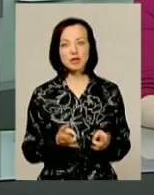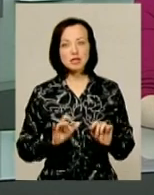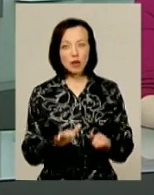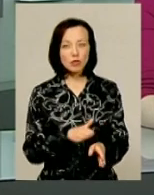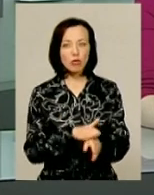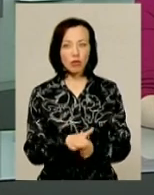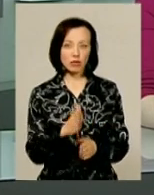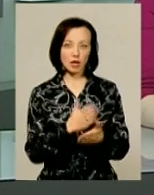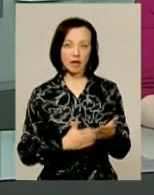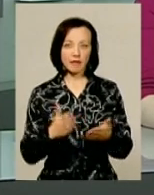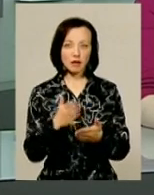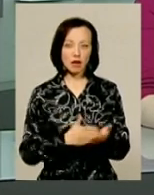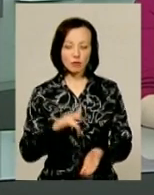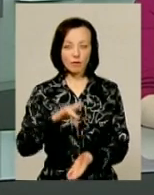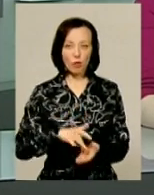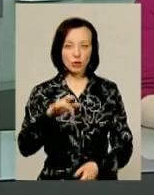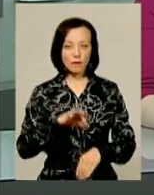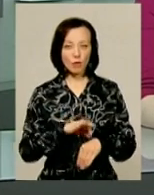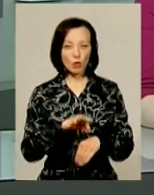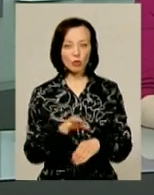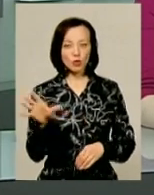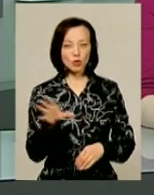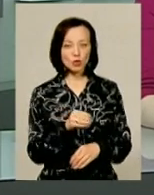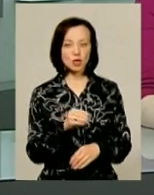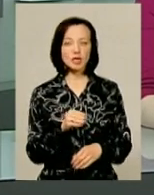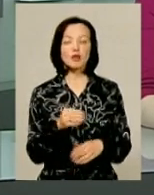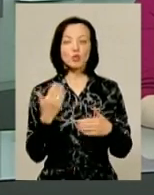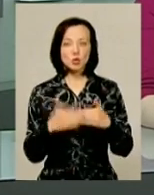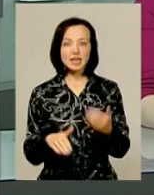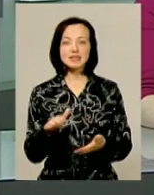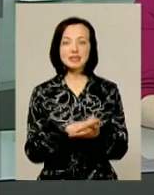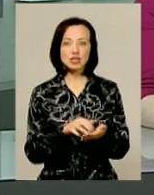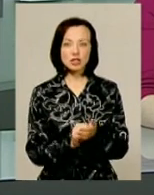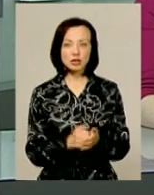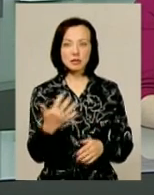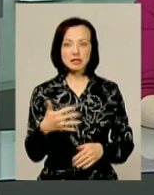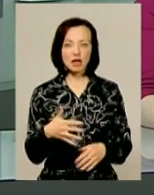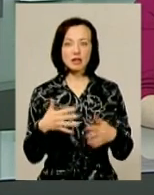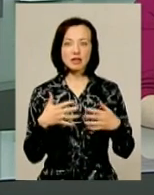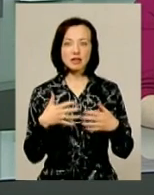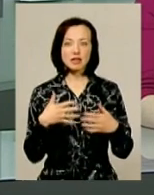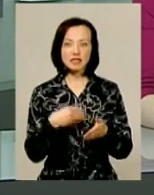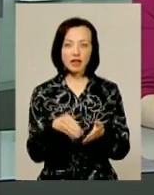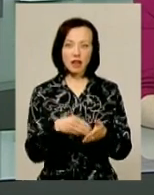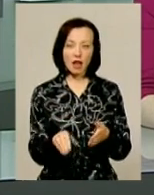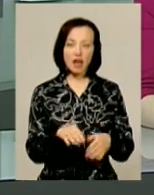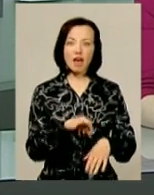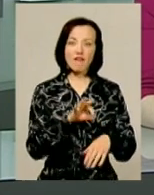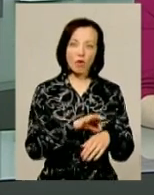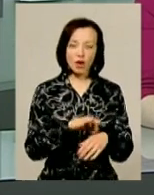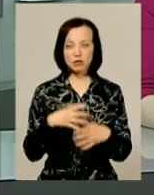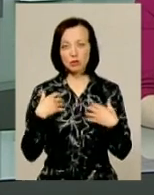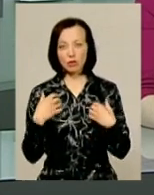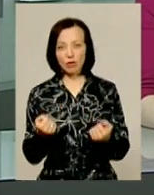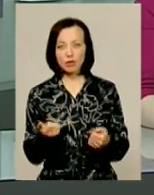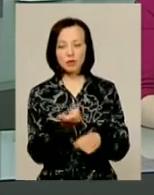повної ліквідації вогнища хвороби. Уже знищено близько півсотні тварин – як інфікованих, так і здорових. Більше детально